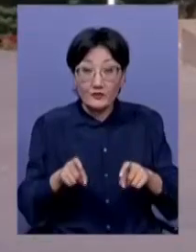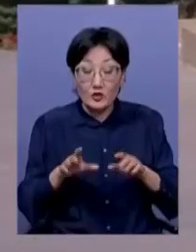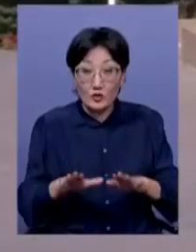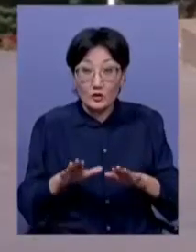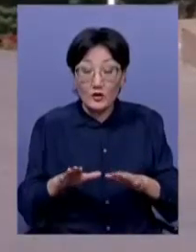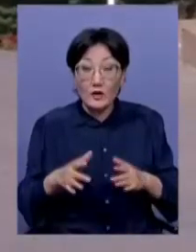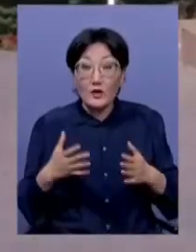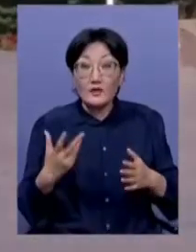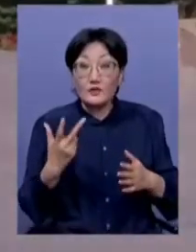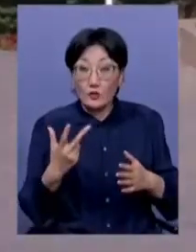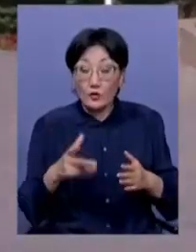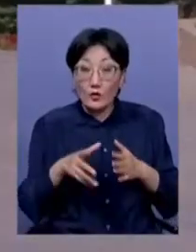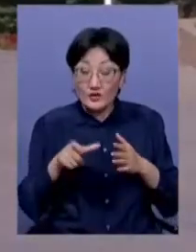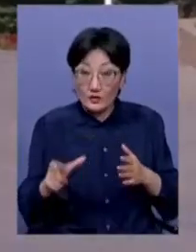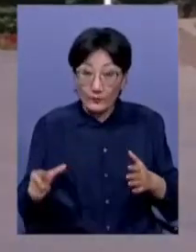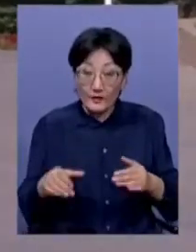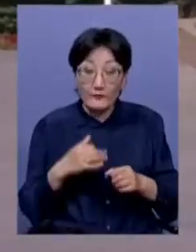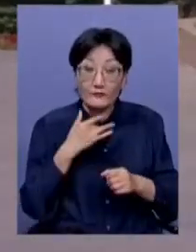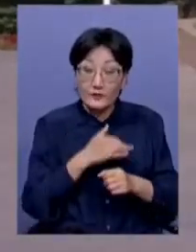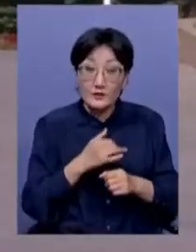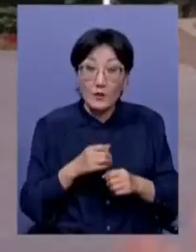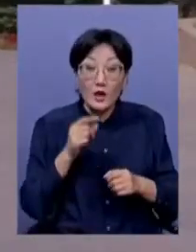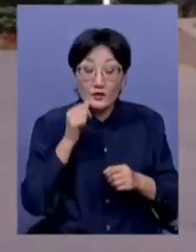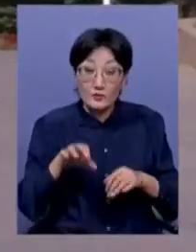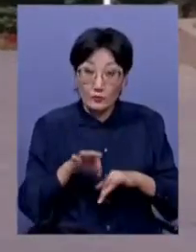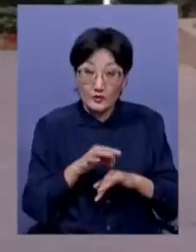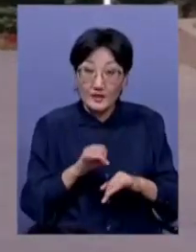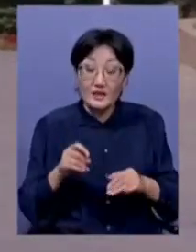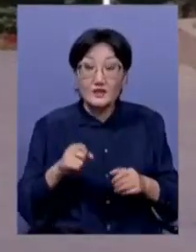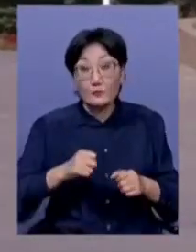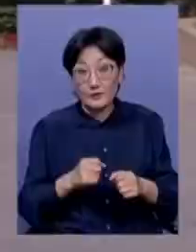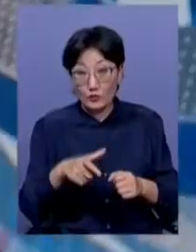вот не более там 3 человек. В основном мы бегаем с мужем или с подругой.